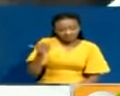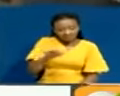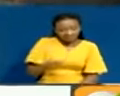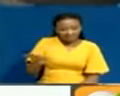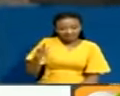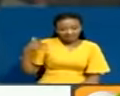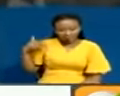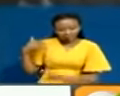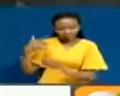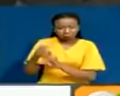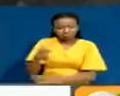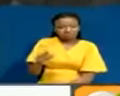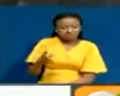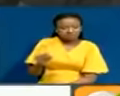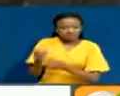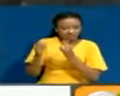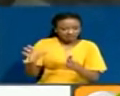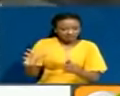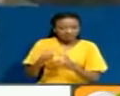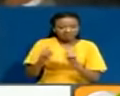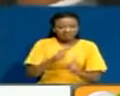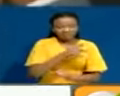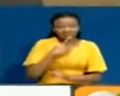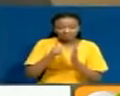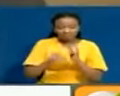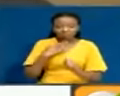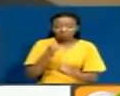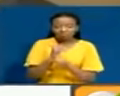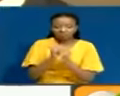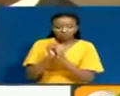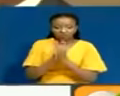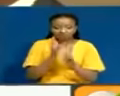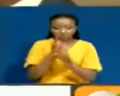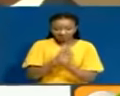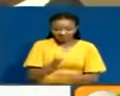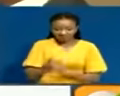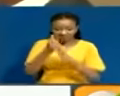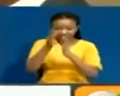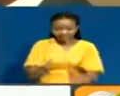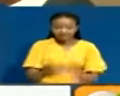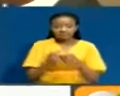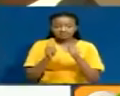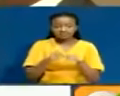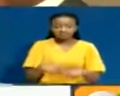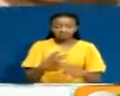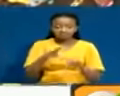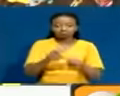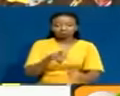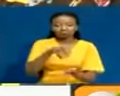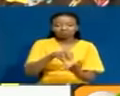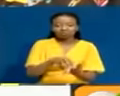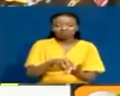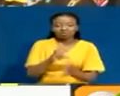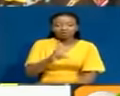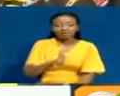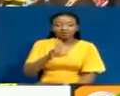ambalo limekuwa hasimu. Raila anasema anatafuta ushirikiano na viongozi mbalimbali ili kutoa urais mwaka ujao.